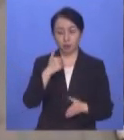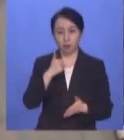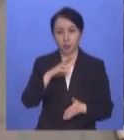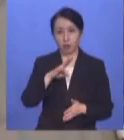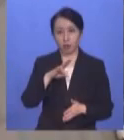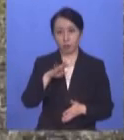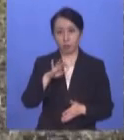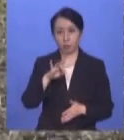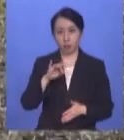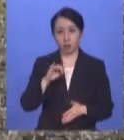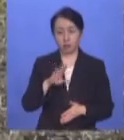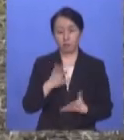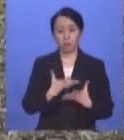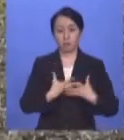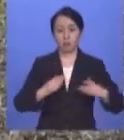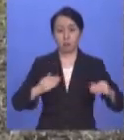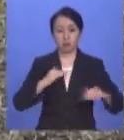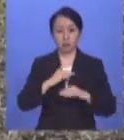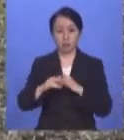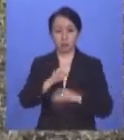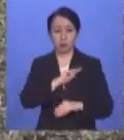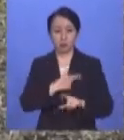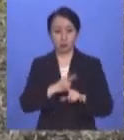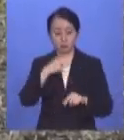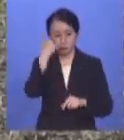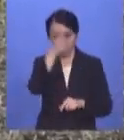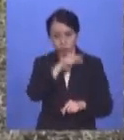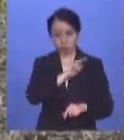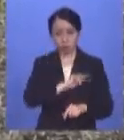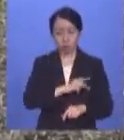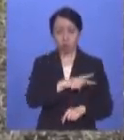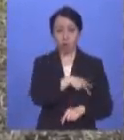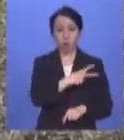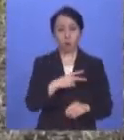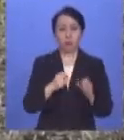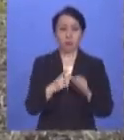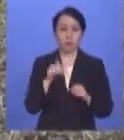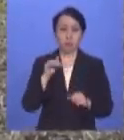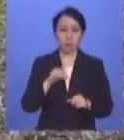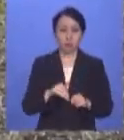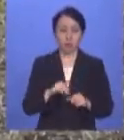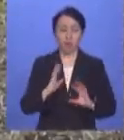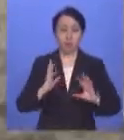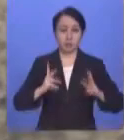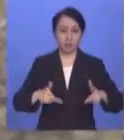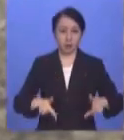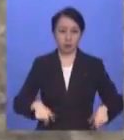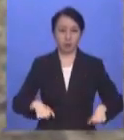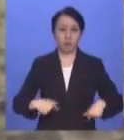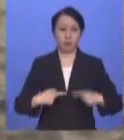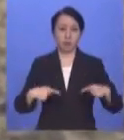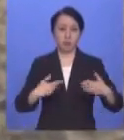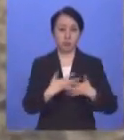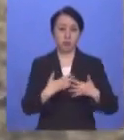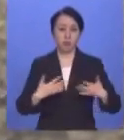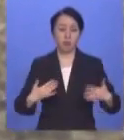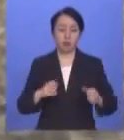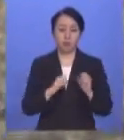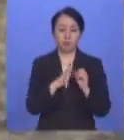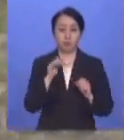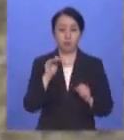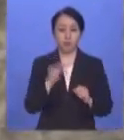Гауес Нурмухамбетов. В весенних полевых работах этого года задействуют почти 13 тысяч тракторов различных модификаций,